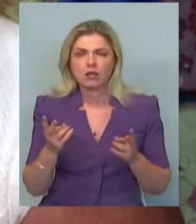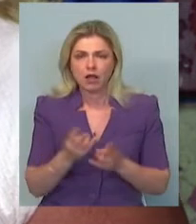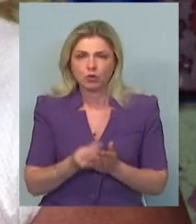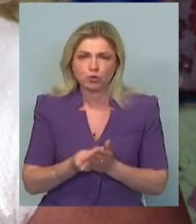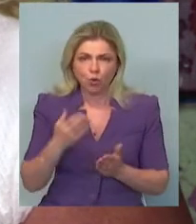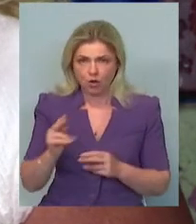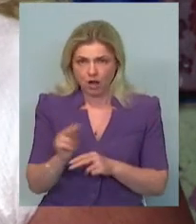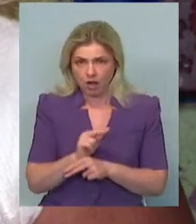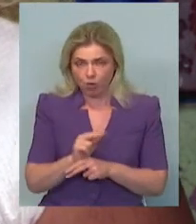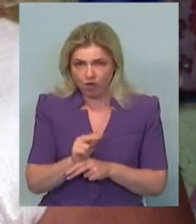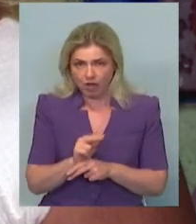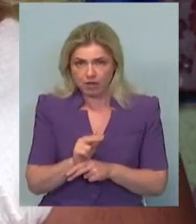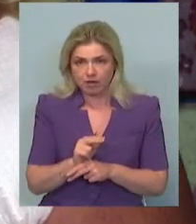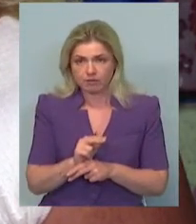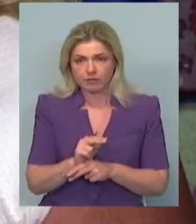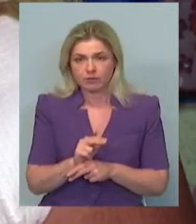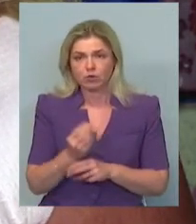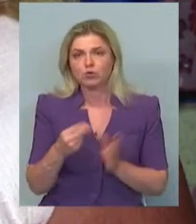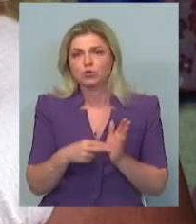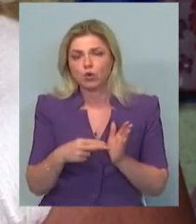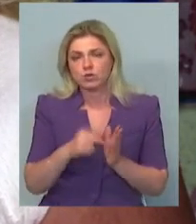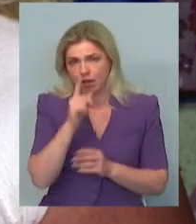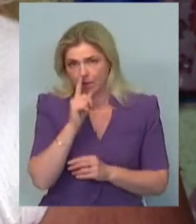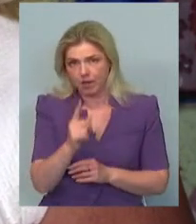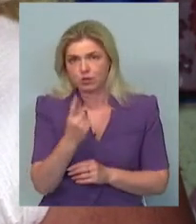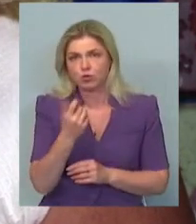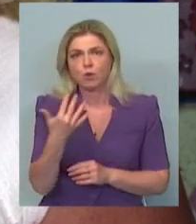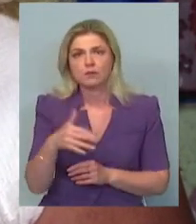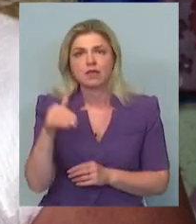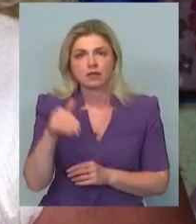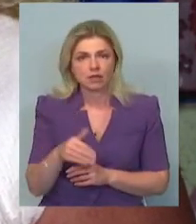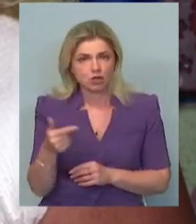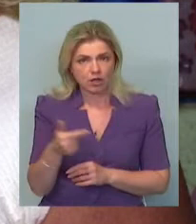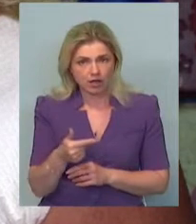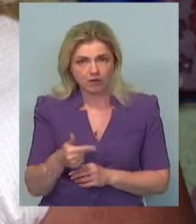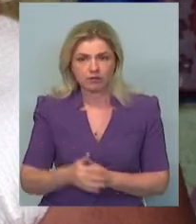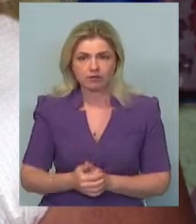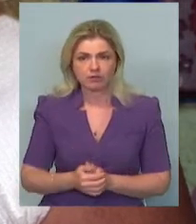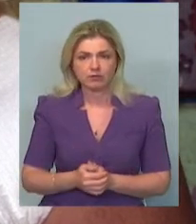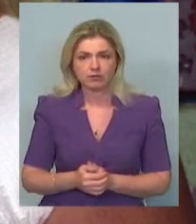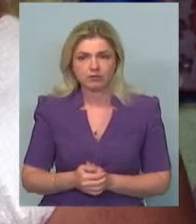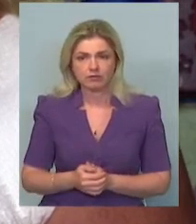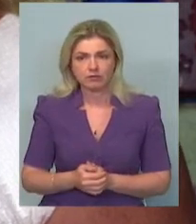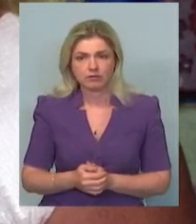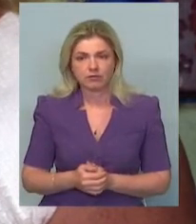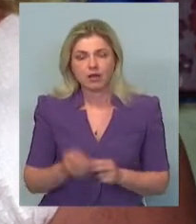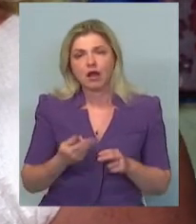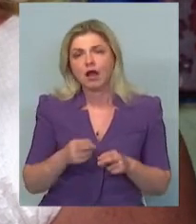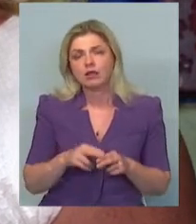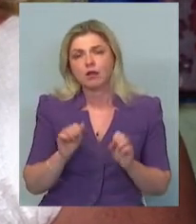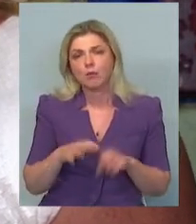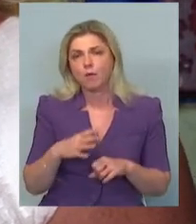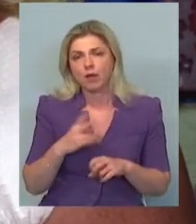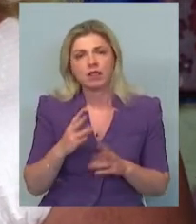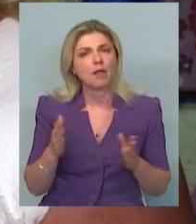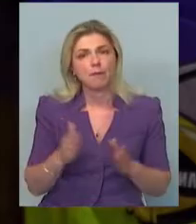дороговартісного лікування, яке коштує на місяць 150 тисяч гривень. Скоріше за все, це буде не менше року